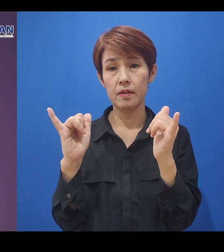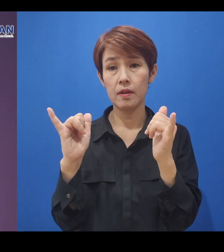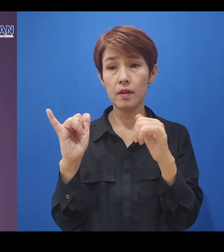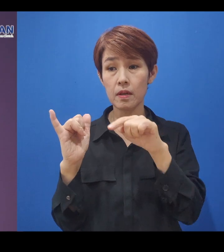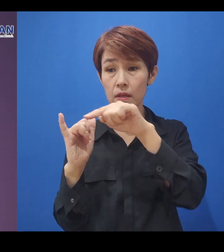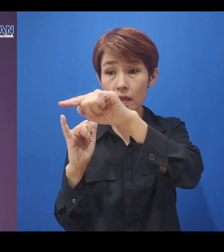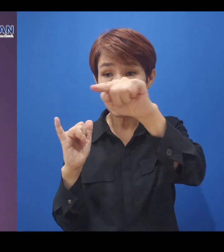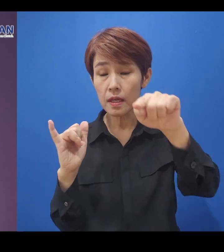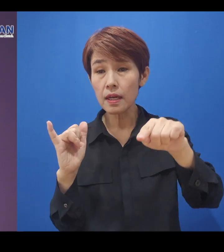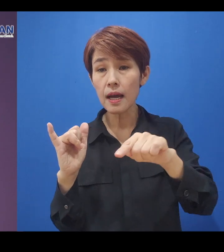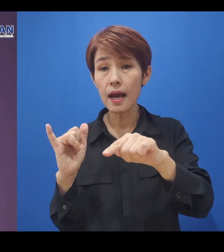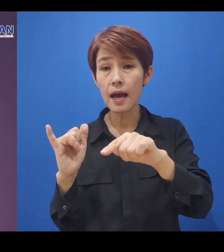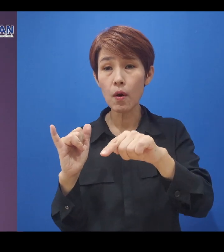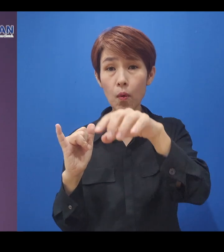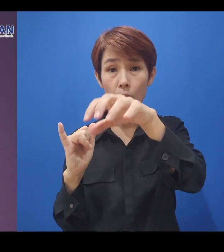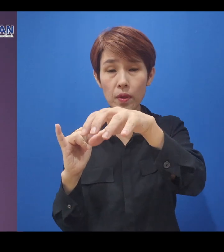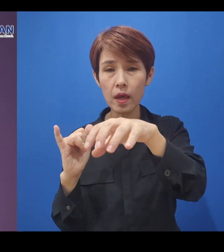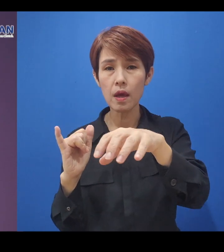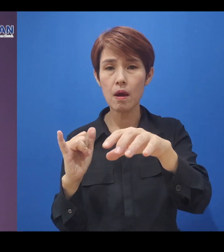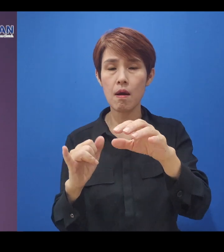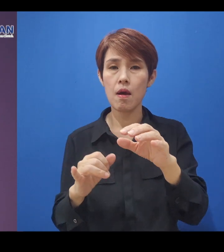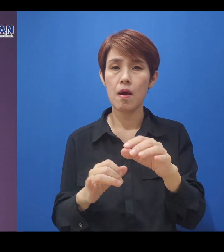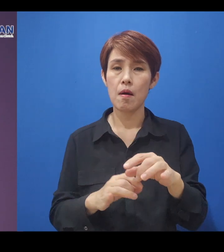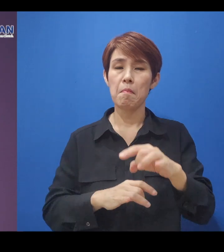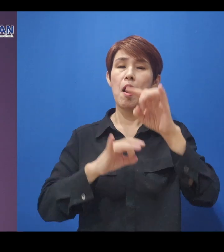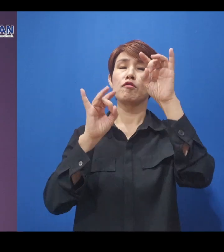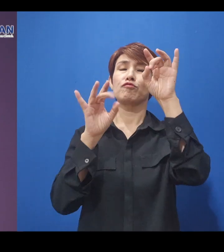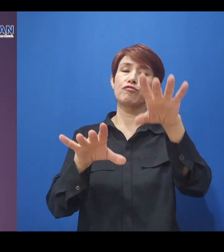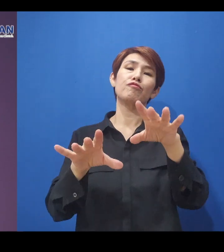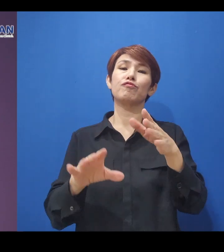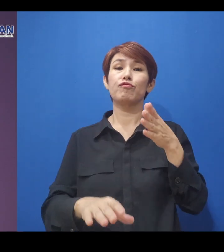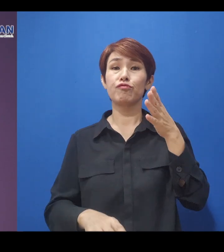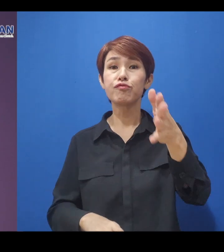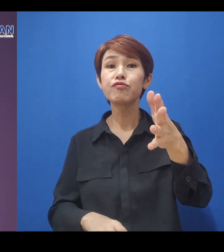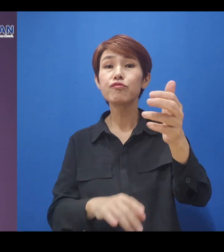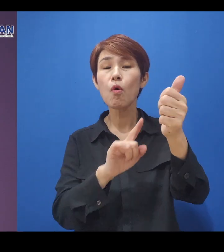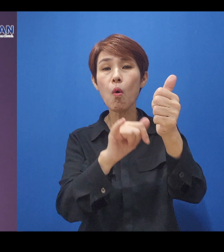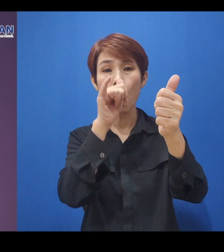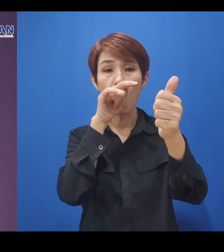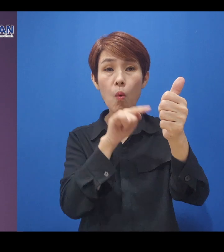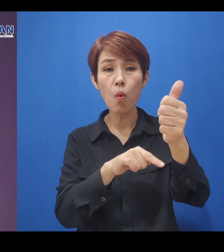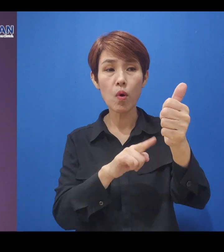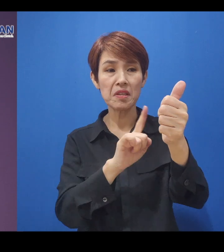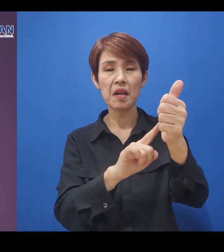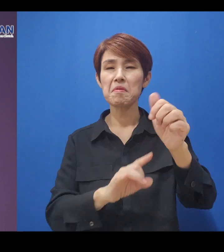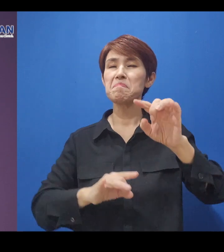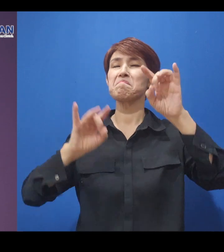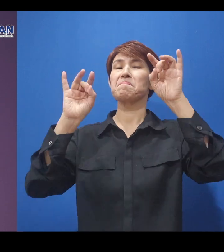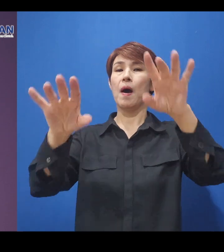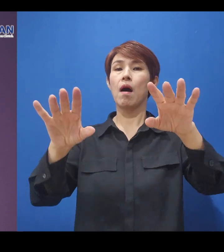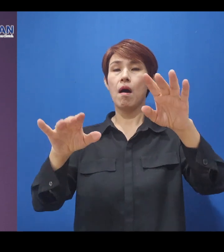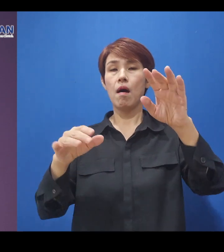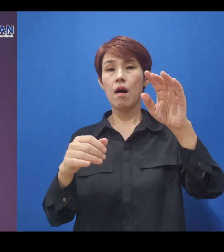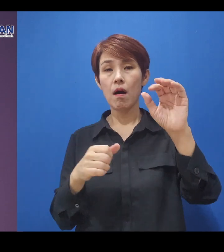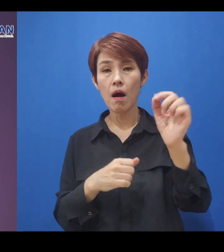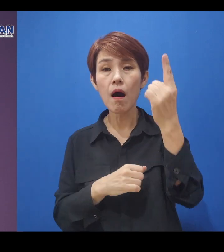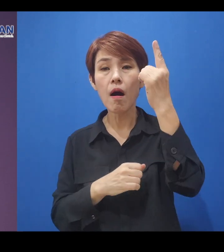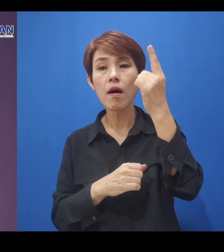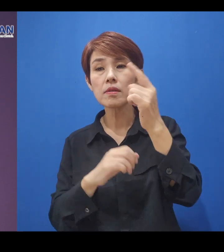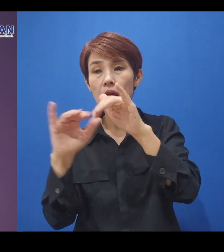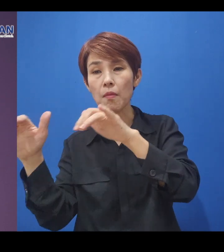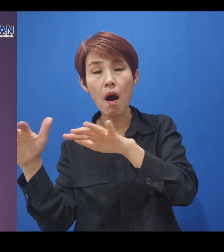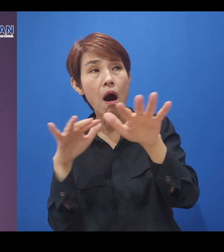하나가 나타났어요. 이 사람이 마술을 행하니까 모든 사람이 놀랐고 하나님의